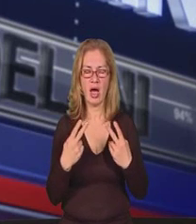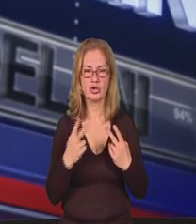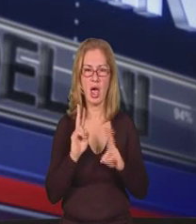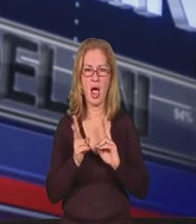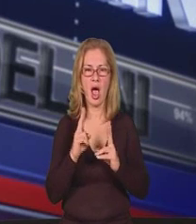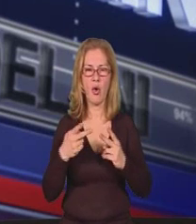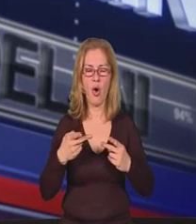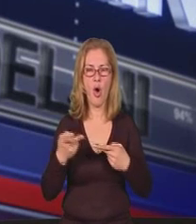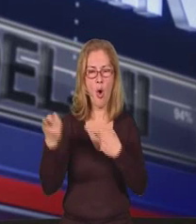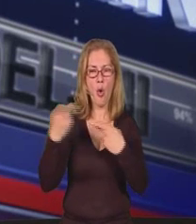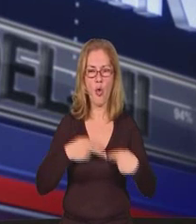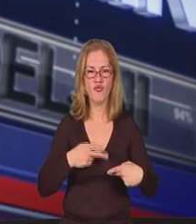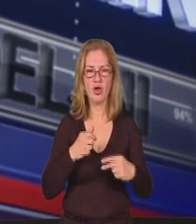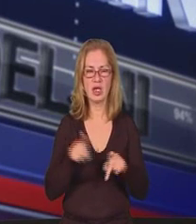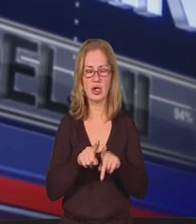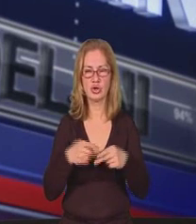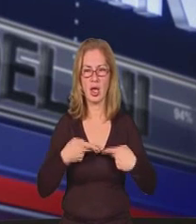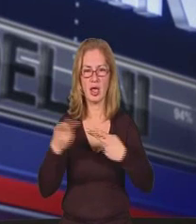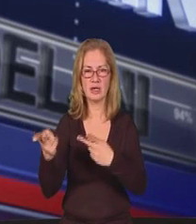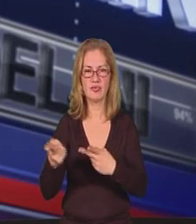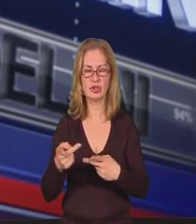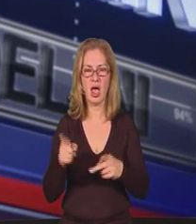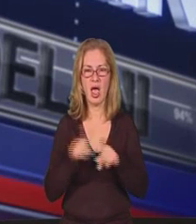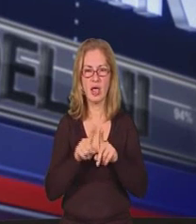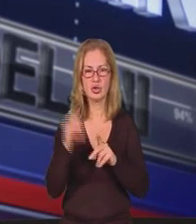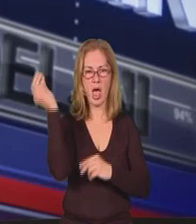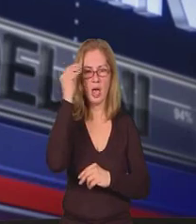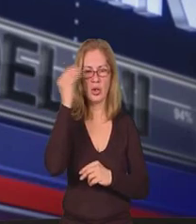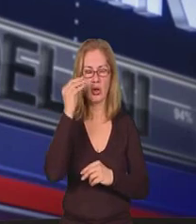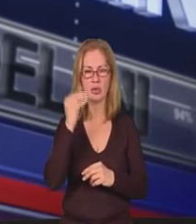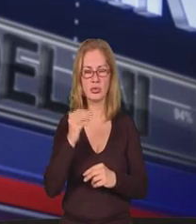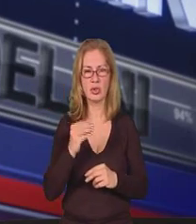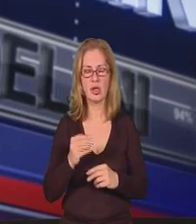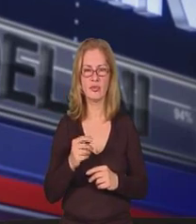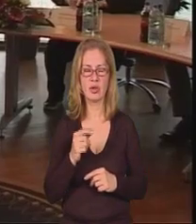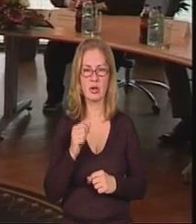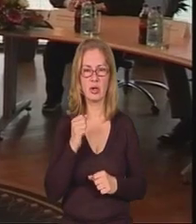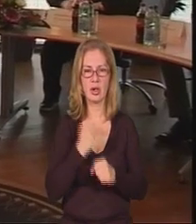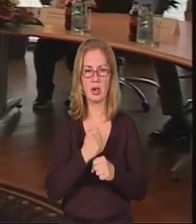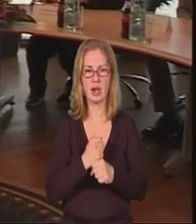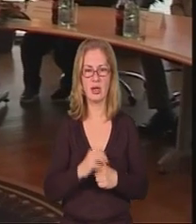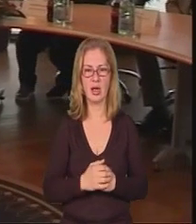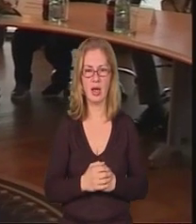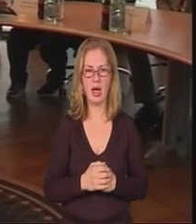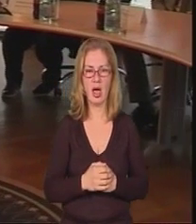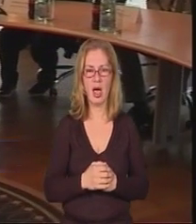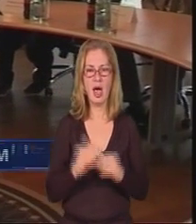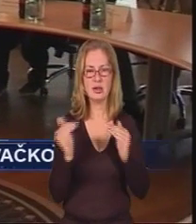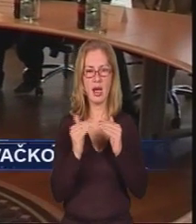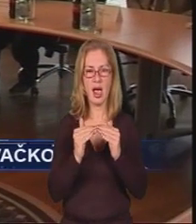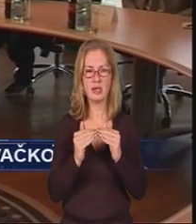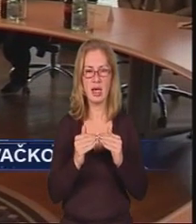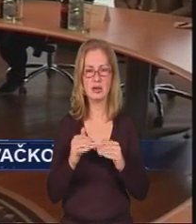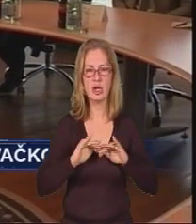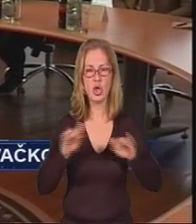kako zbog uvoza i izvoza, tako i zbog novih projekata edukativnog karaktera. Saradnja sa Slovačkom je izuzetno